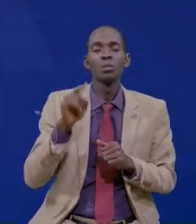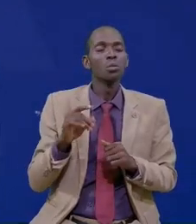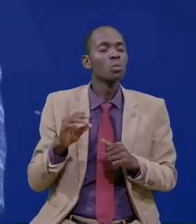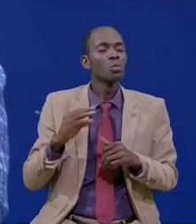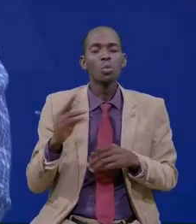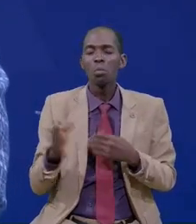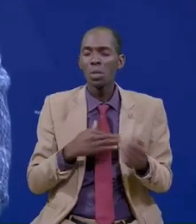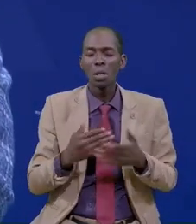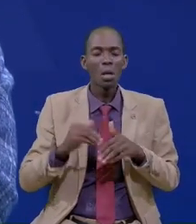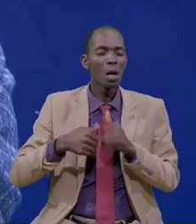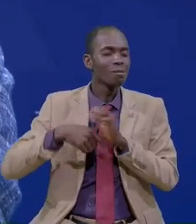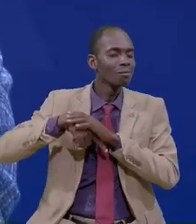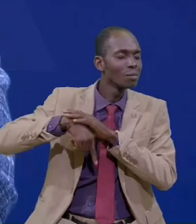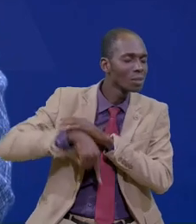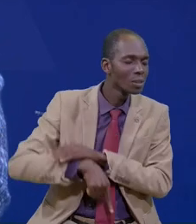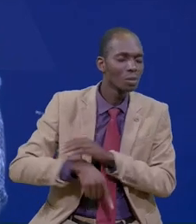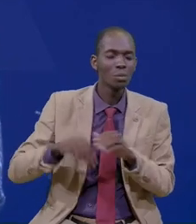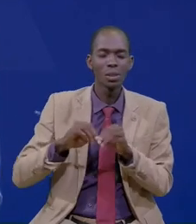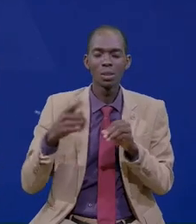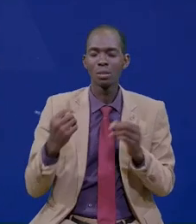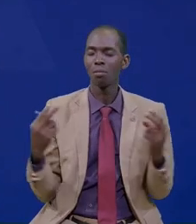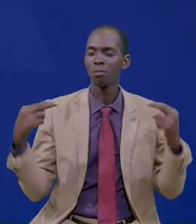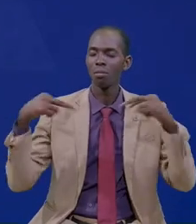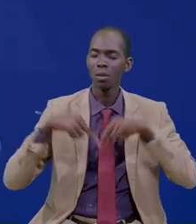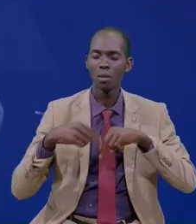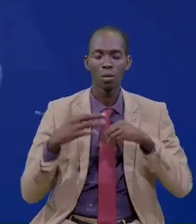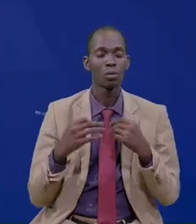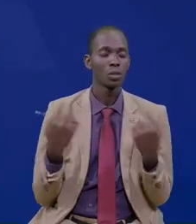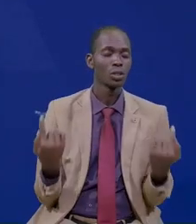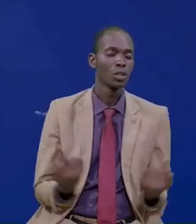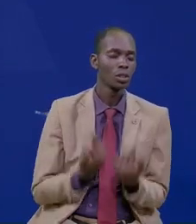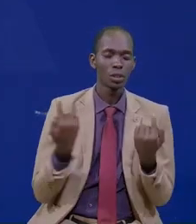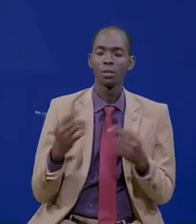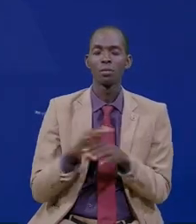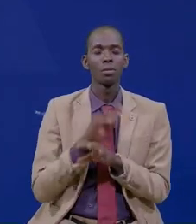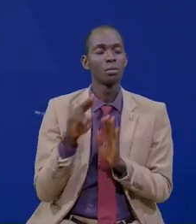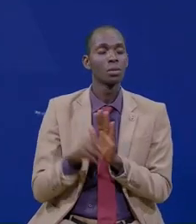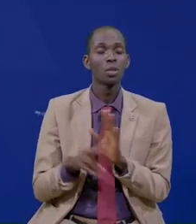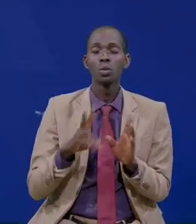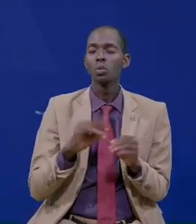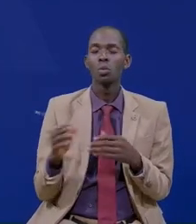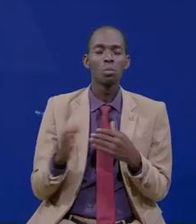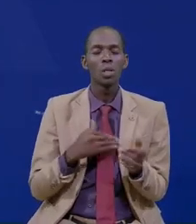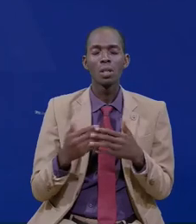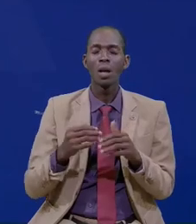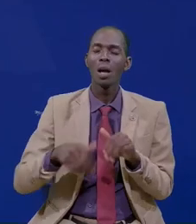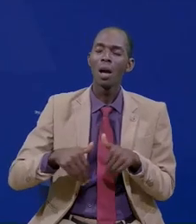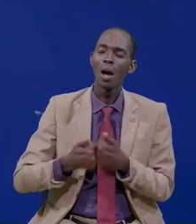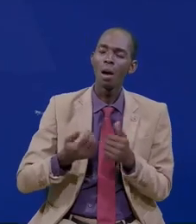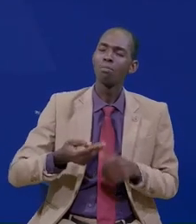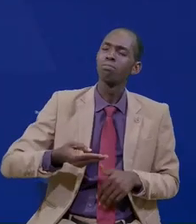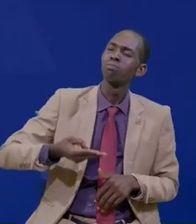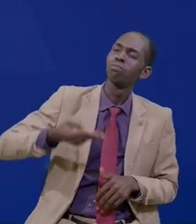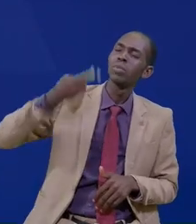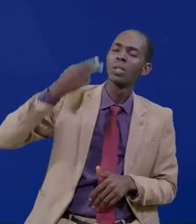valley of sinfulness. Quelle que soit la profondeur dans laquelle ils sont dans la vallée du péché. On the mountain of crime.